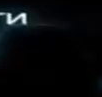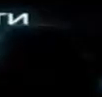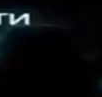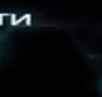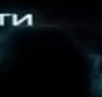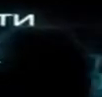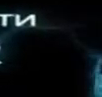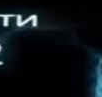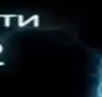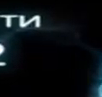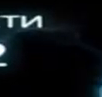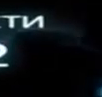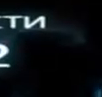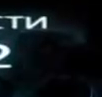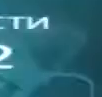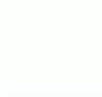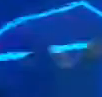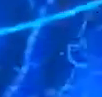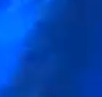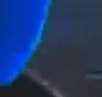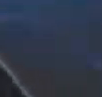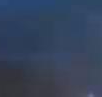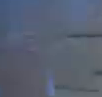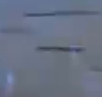это залог надежности и долговечности.